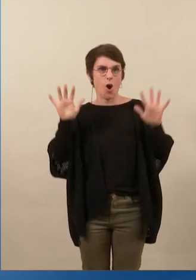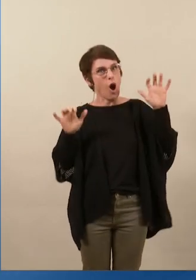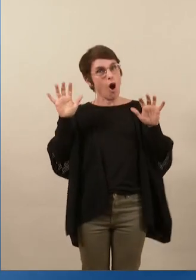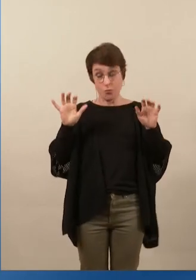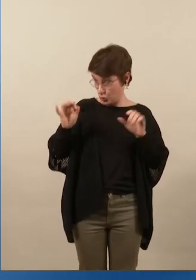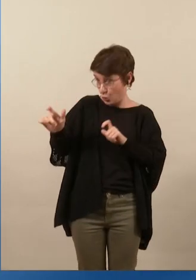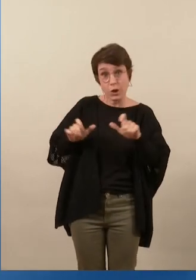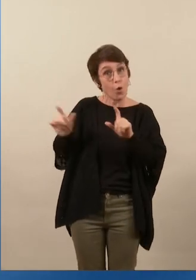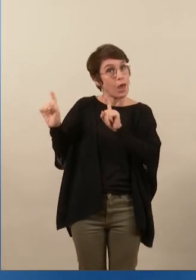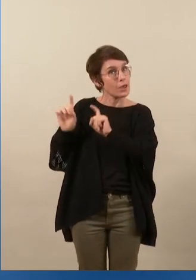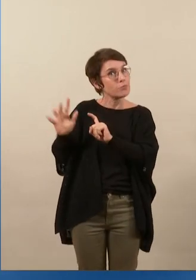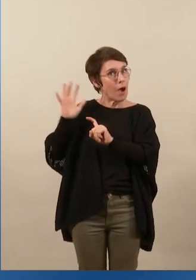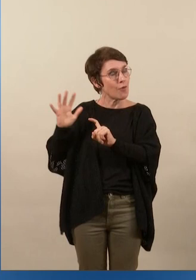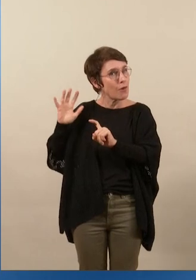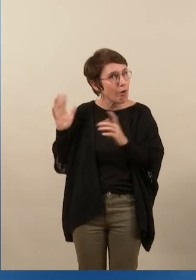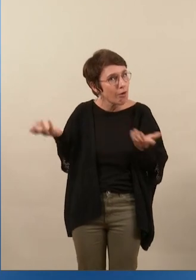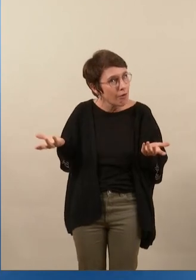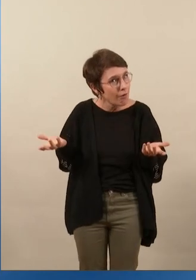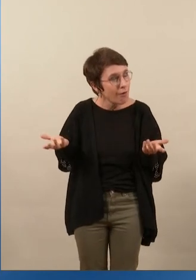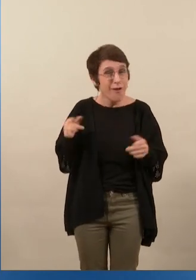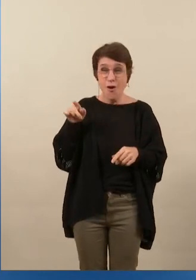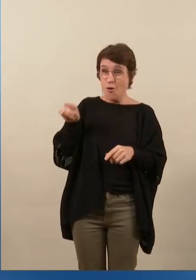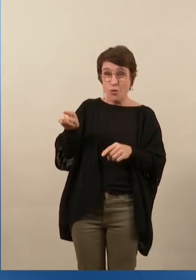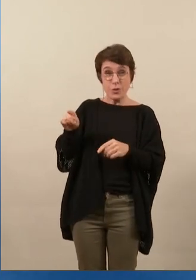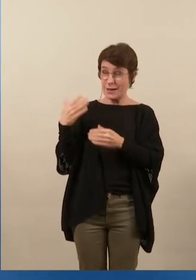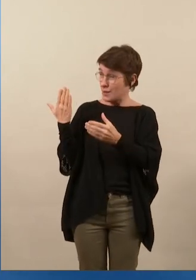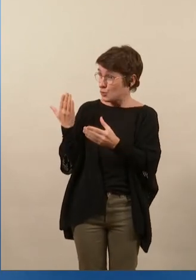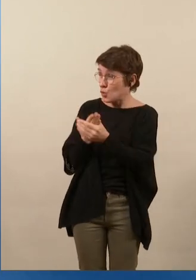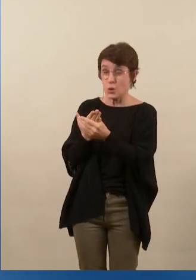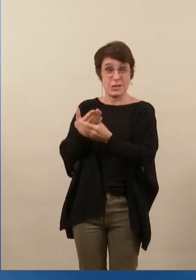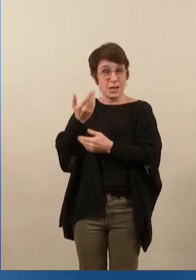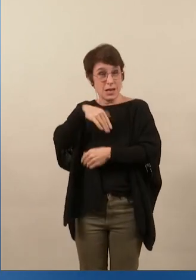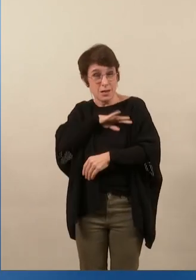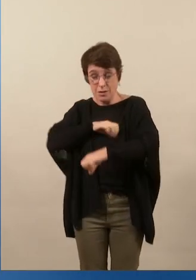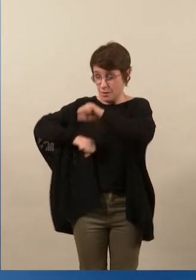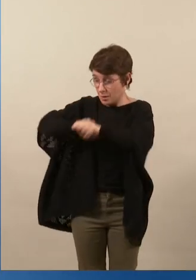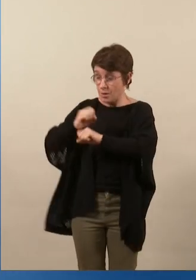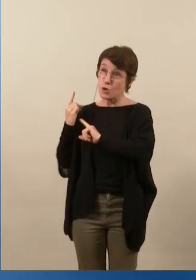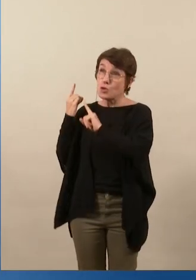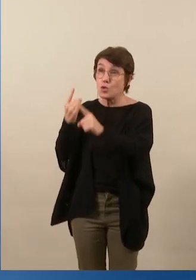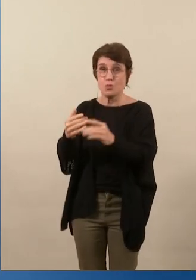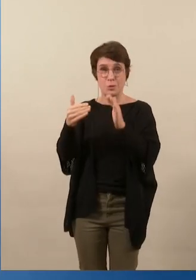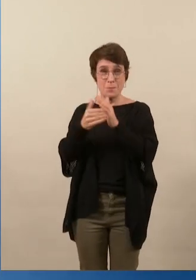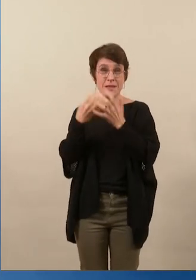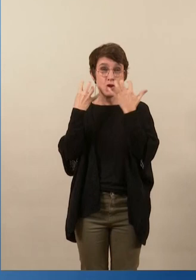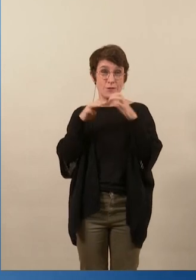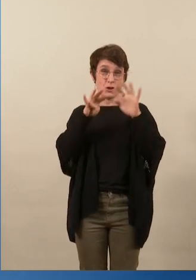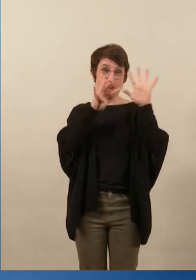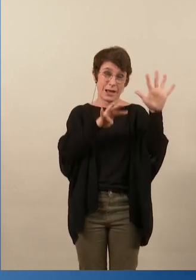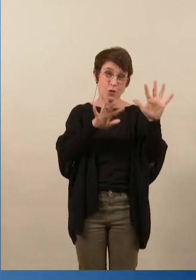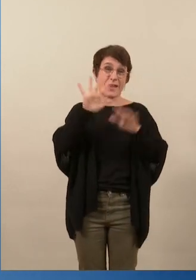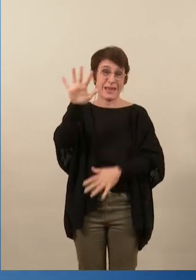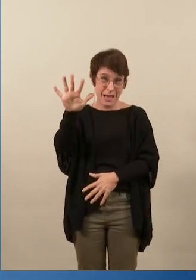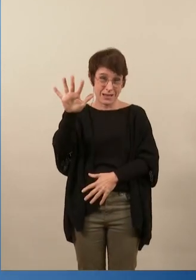qui a porté tous les dossiers en passeemuraill depuis 1995 les grands